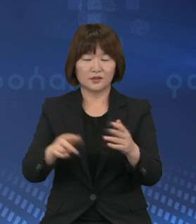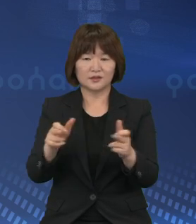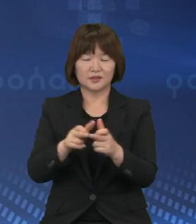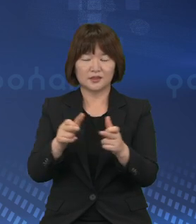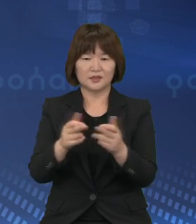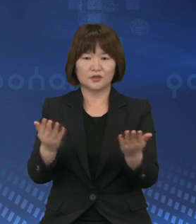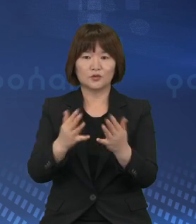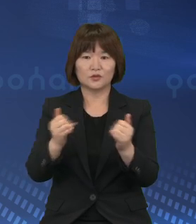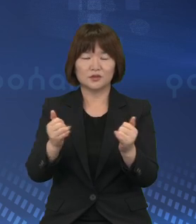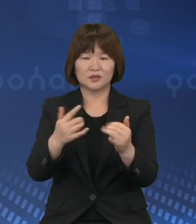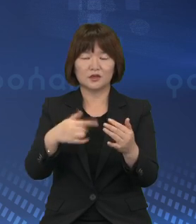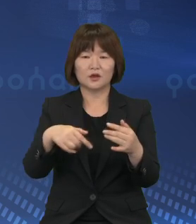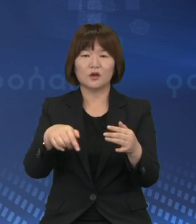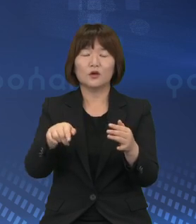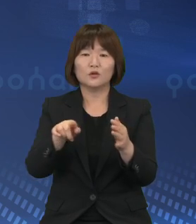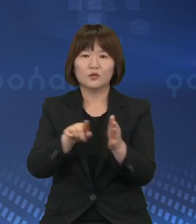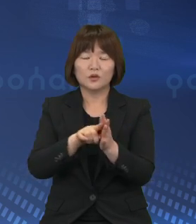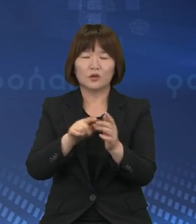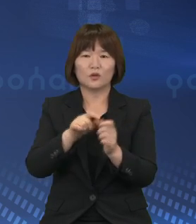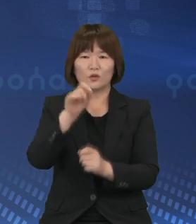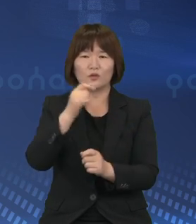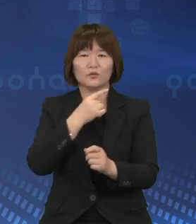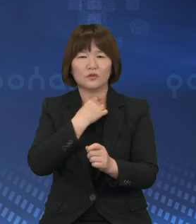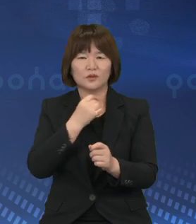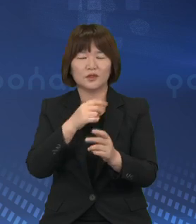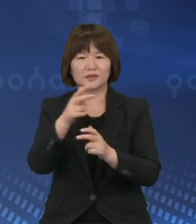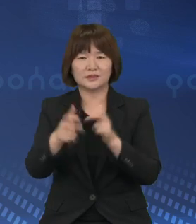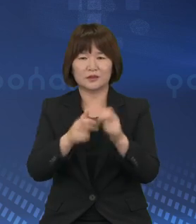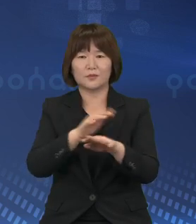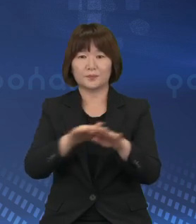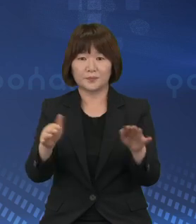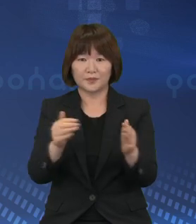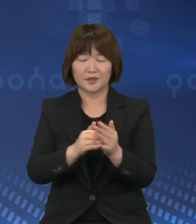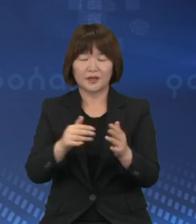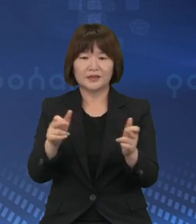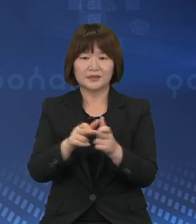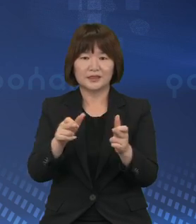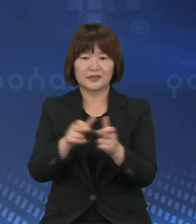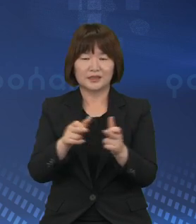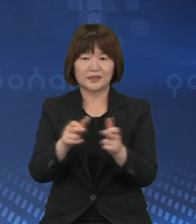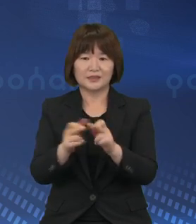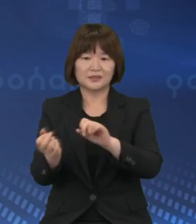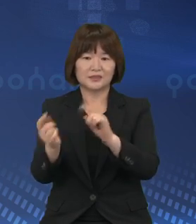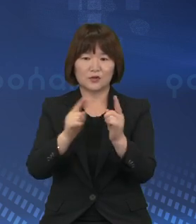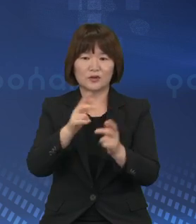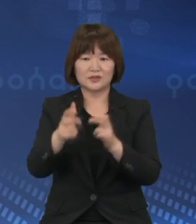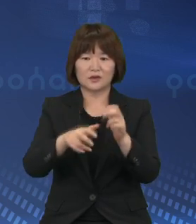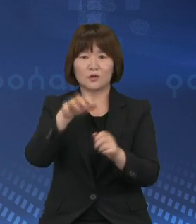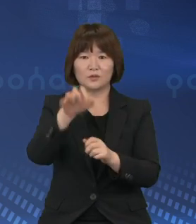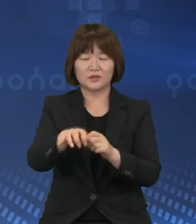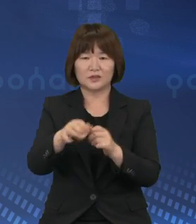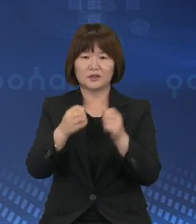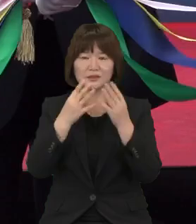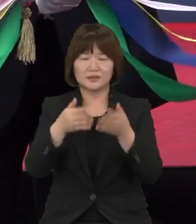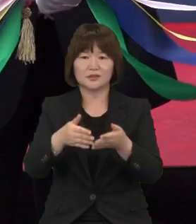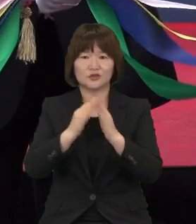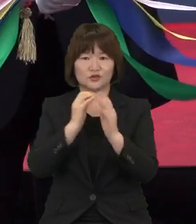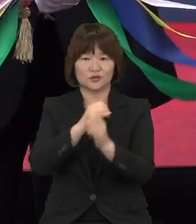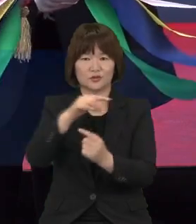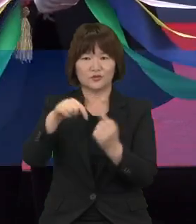오랜 숙원 사업을 해결했는데요. 포항시는 장애인 재활 작업장을 신축하고 본격적인 운영에 들어갔습니다.